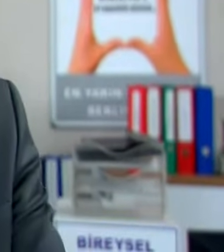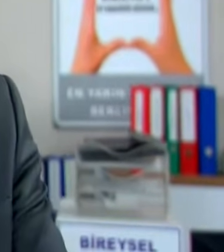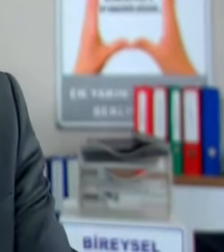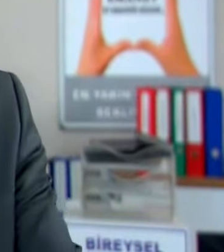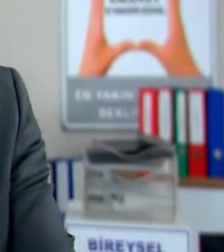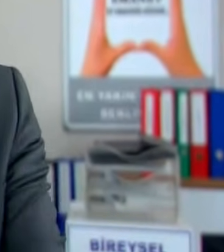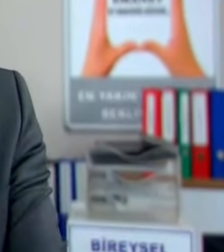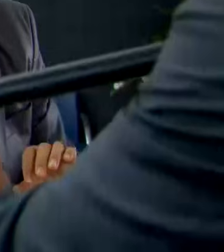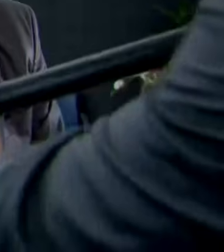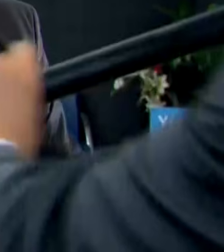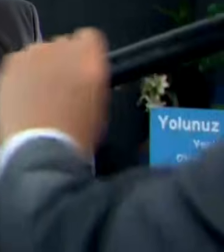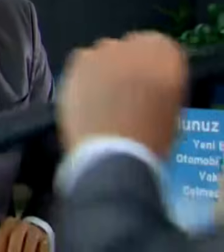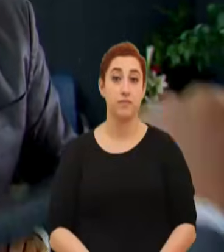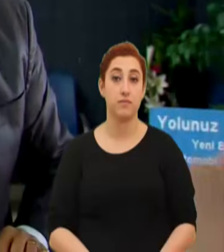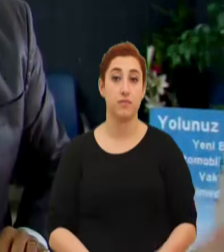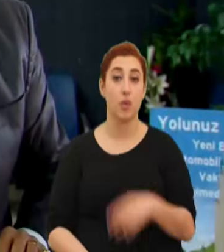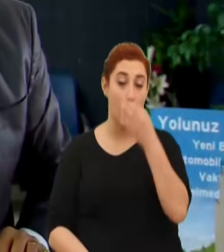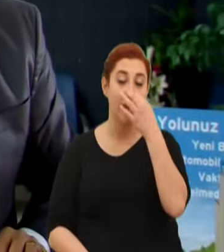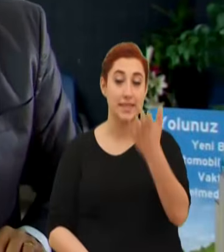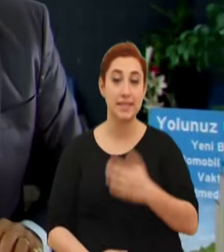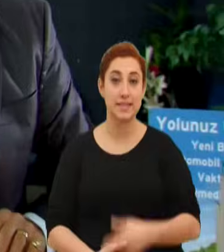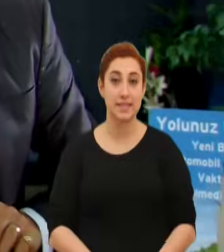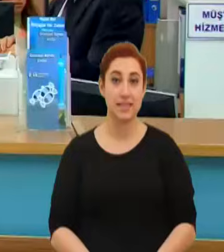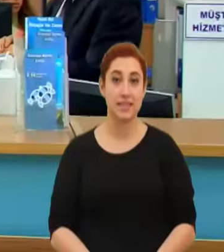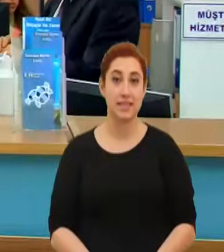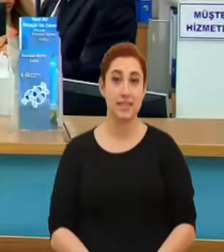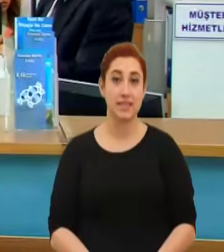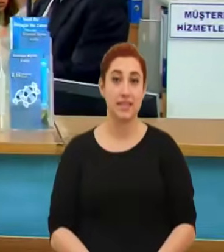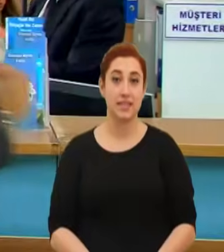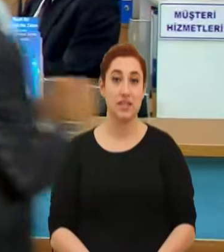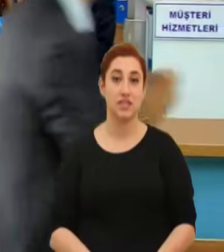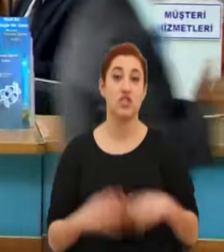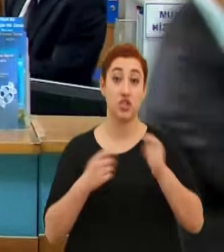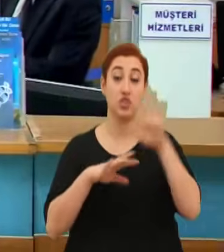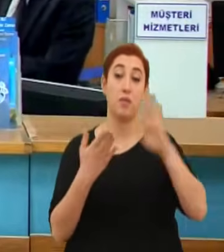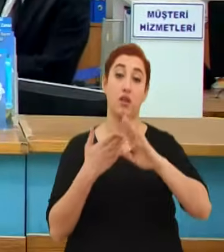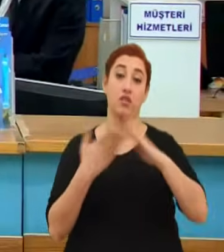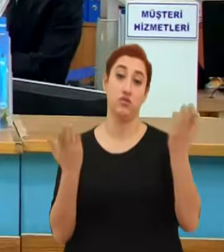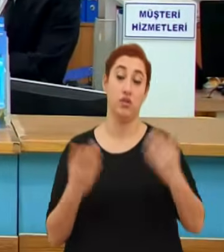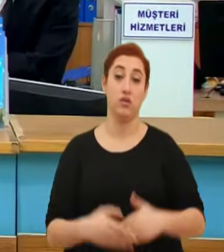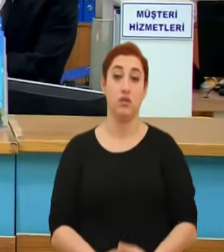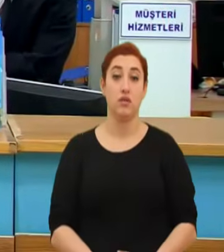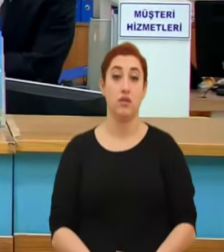Nurhan boruyu müdürden aldı. Kolay gelsin. Çalışalım arkadaşlar.